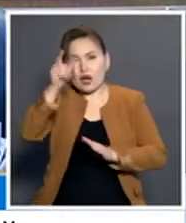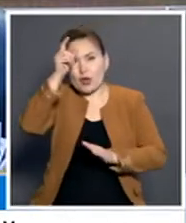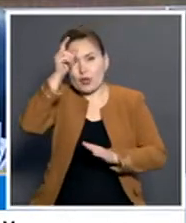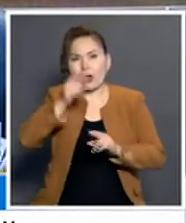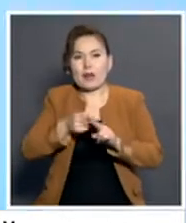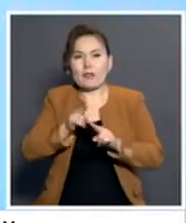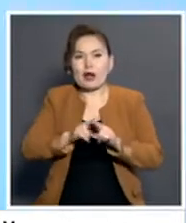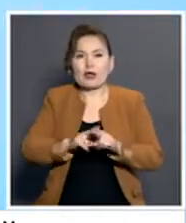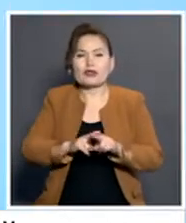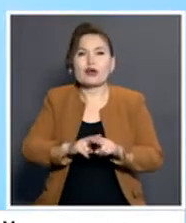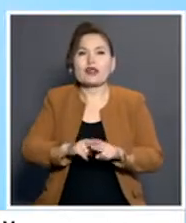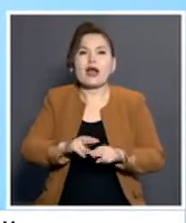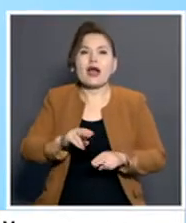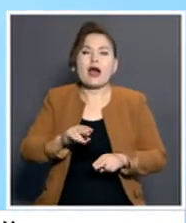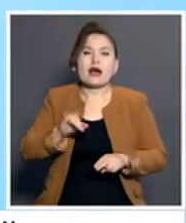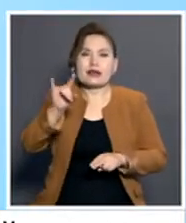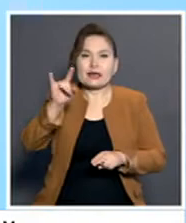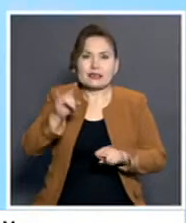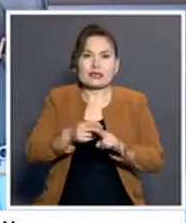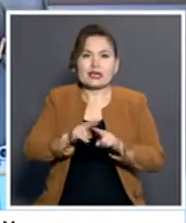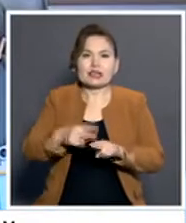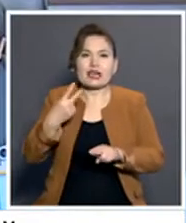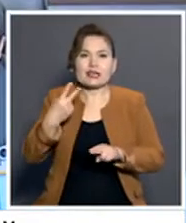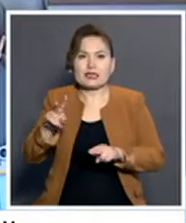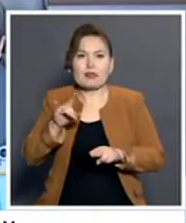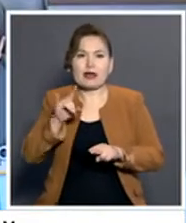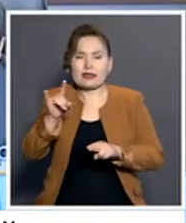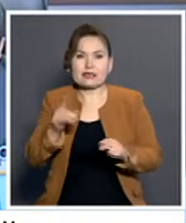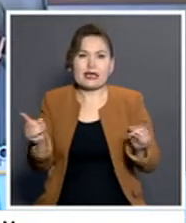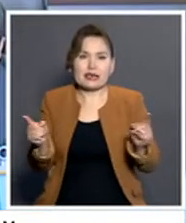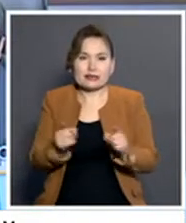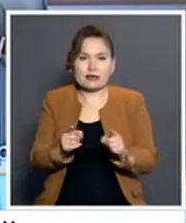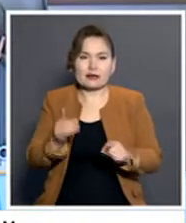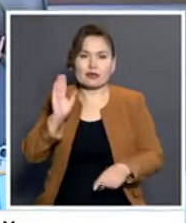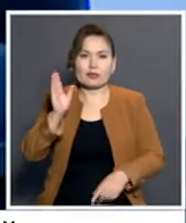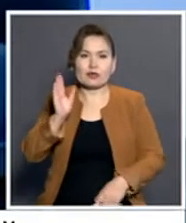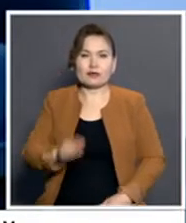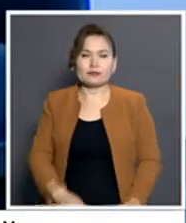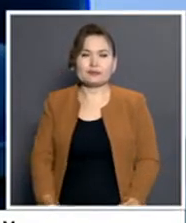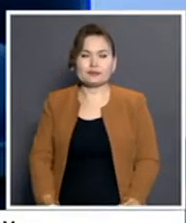рейс 33-тен аптасына 20 рейске дейін қысқартылады.